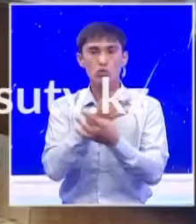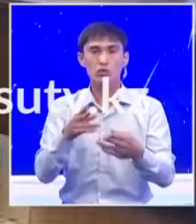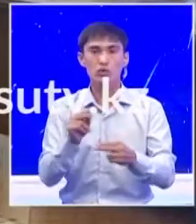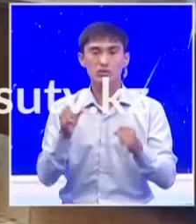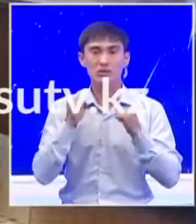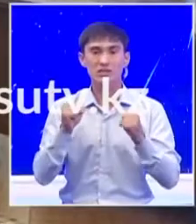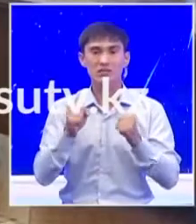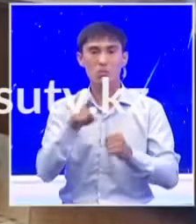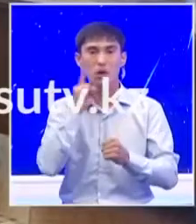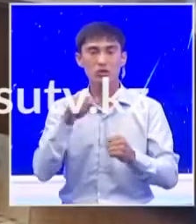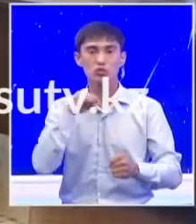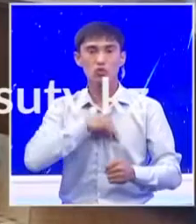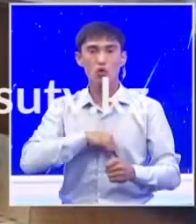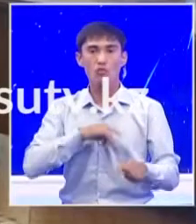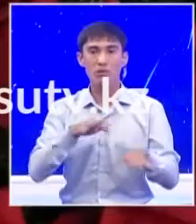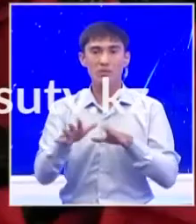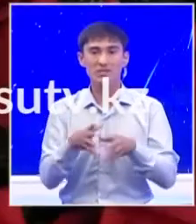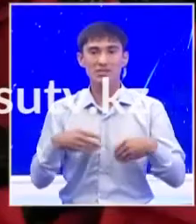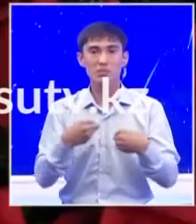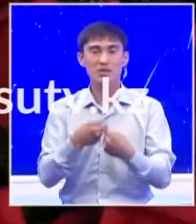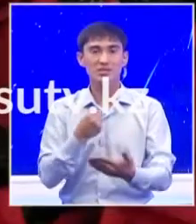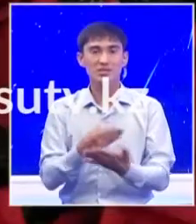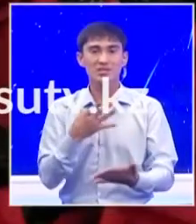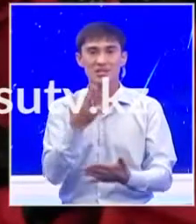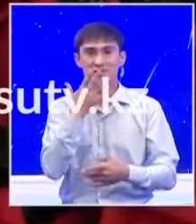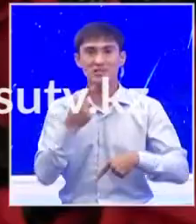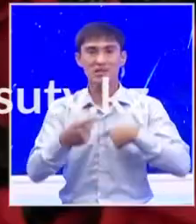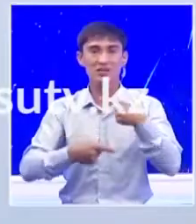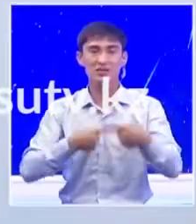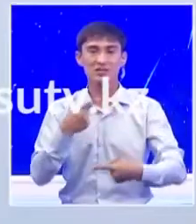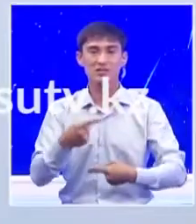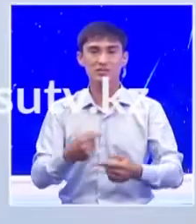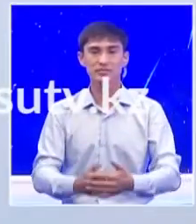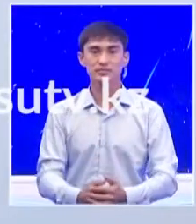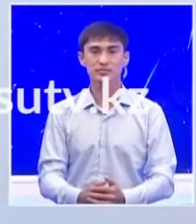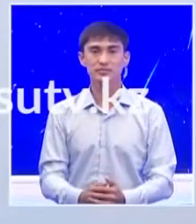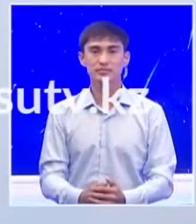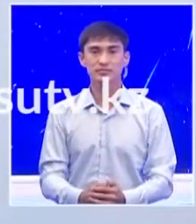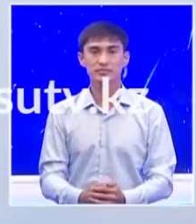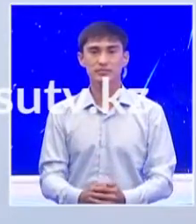воспитания молодежи духовных, пропаганды семейных ценностей и национальных традиций.